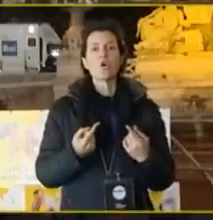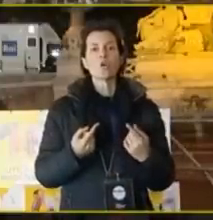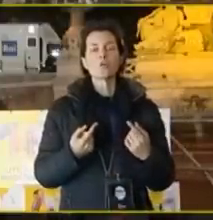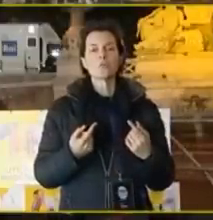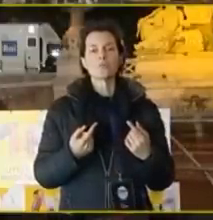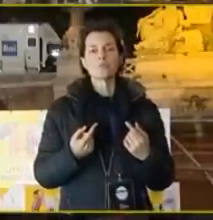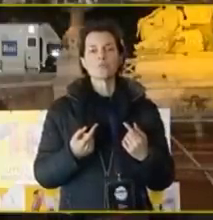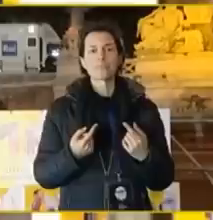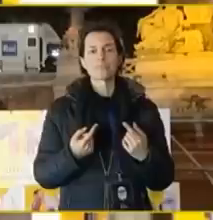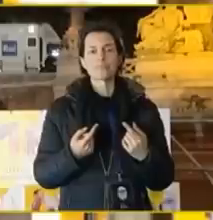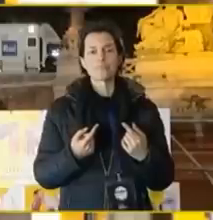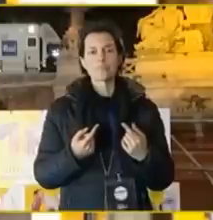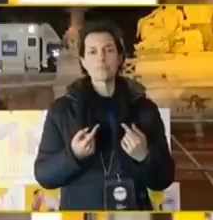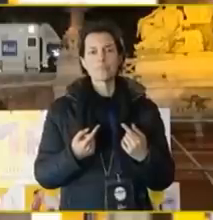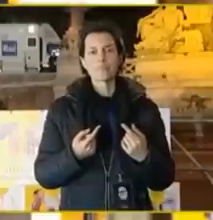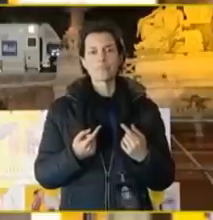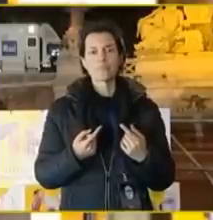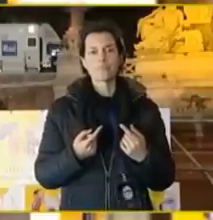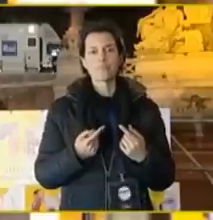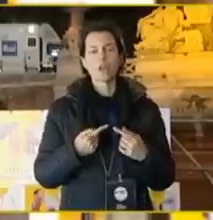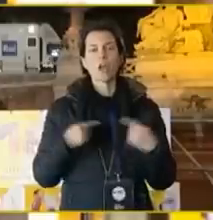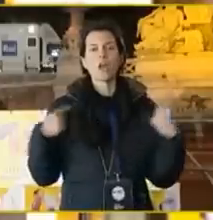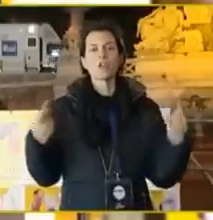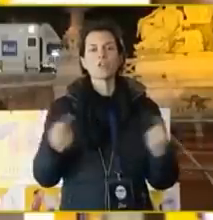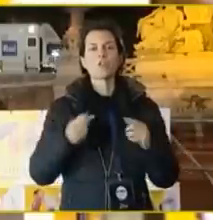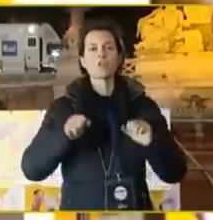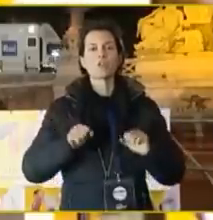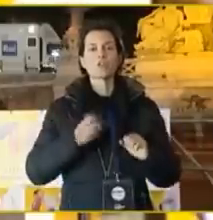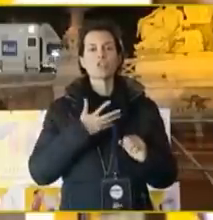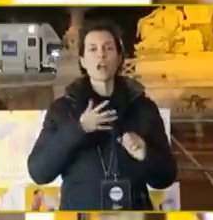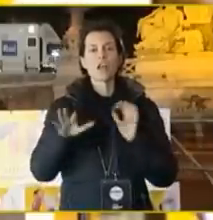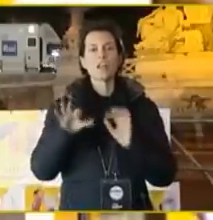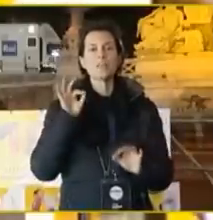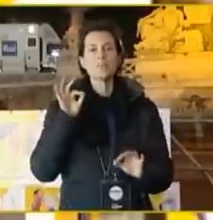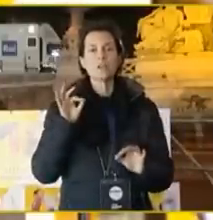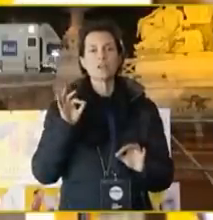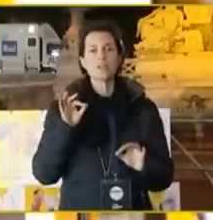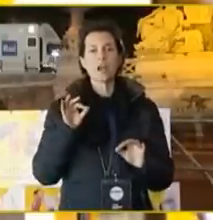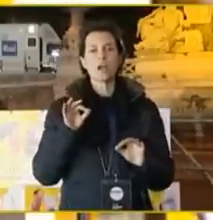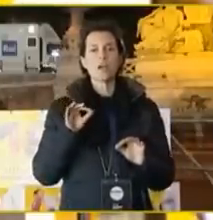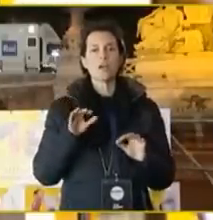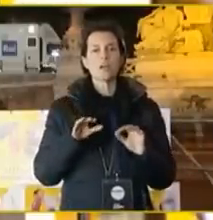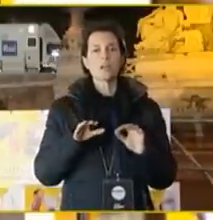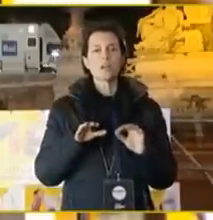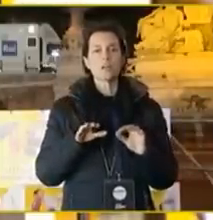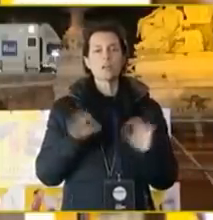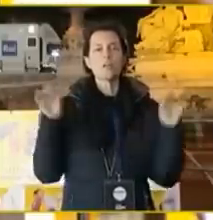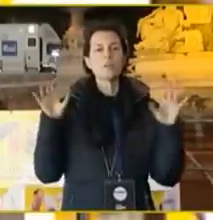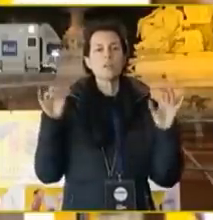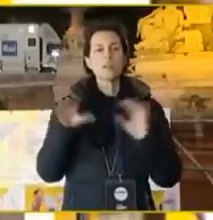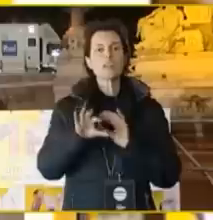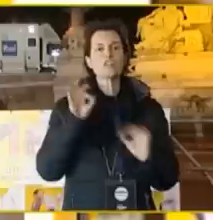prendere la libertà di poter scegliere le persone giuste al posto giusto.